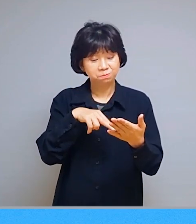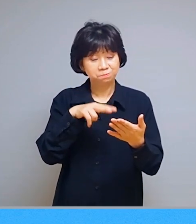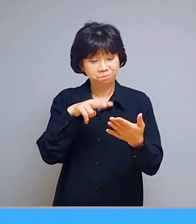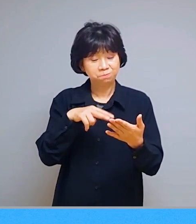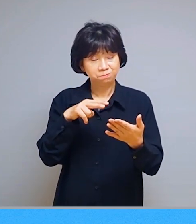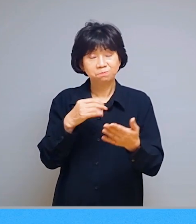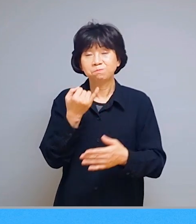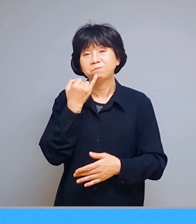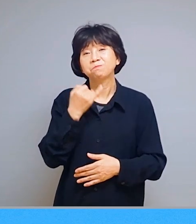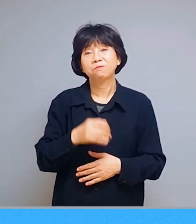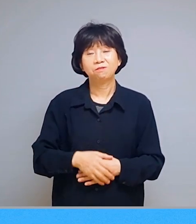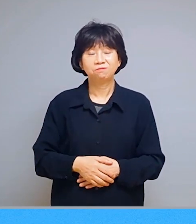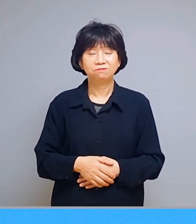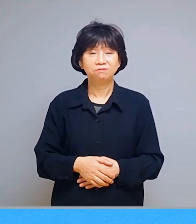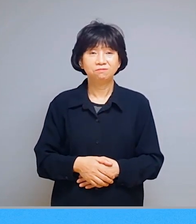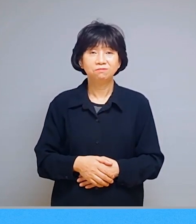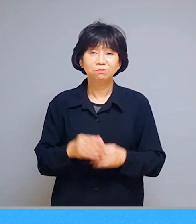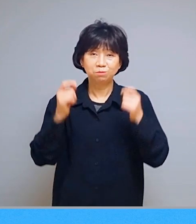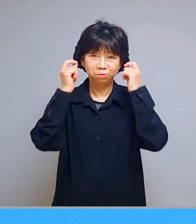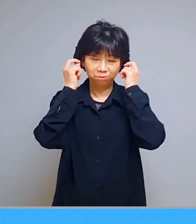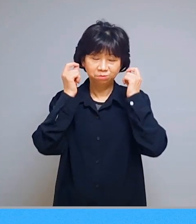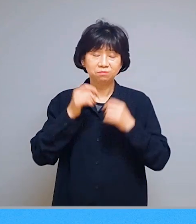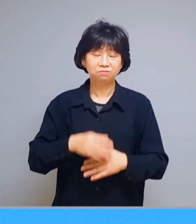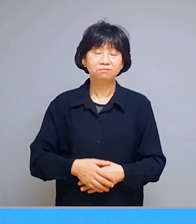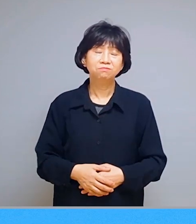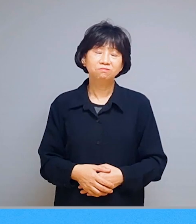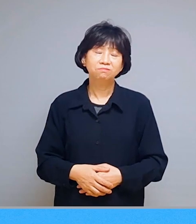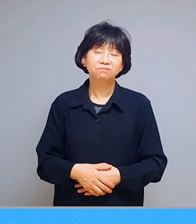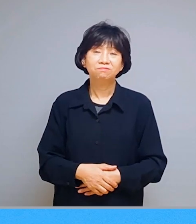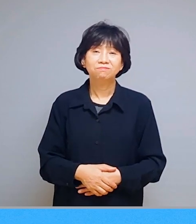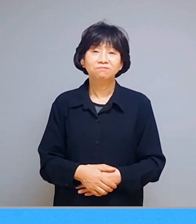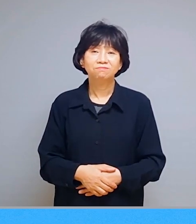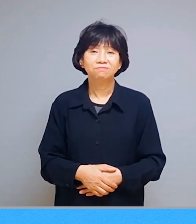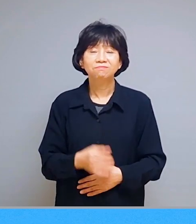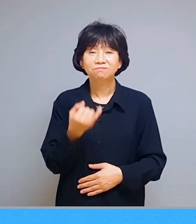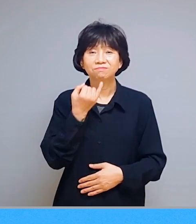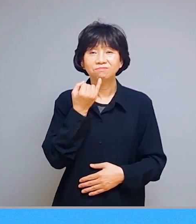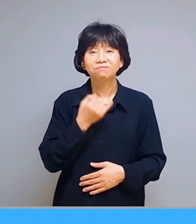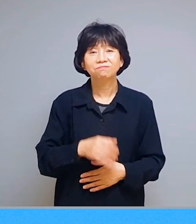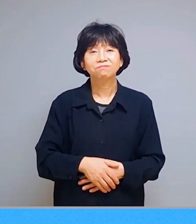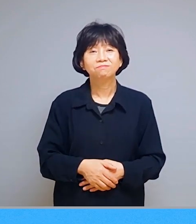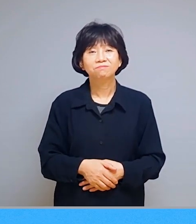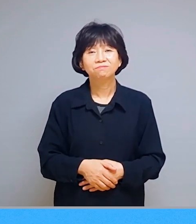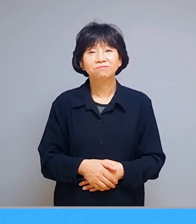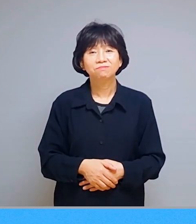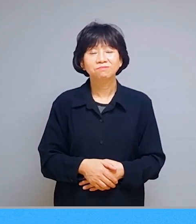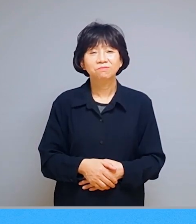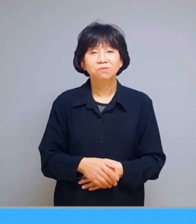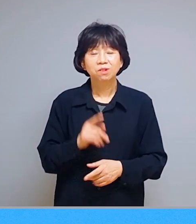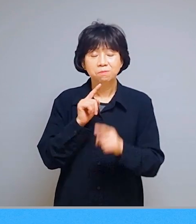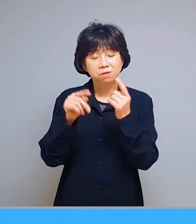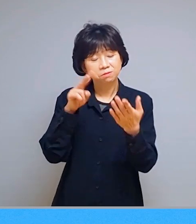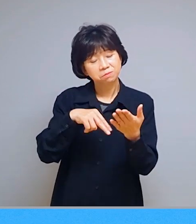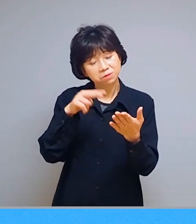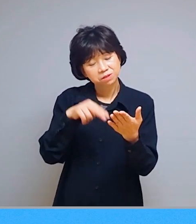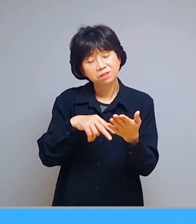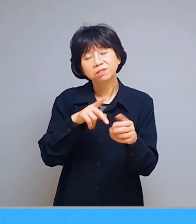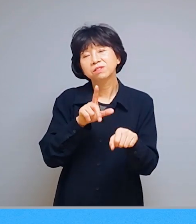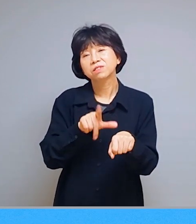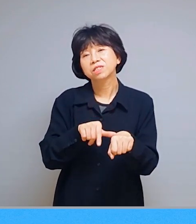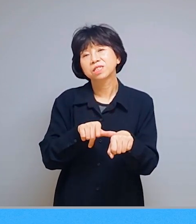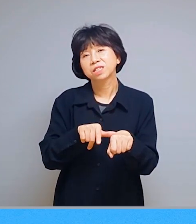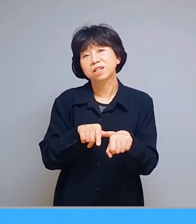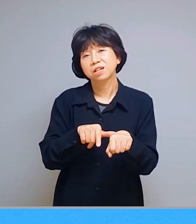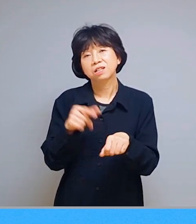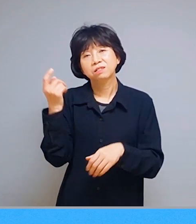거기서는 눈으로 보시든지 아니면 귀로 들으시든지 그렇죠? 어쨌든 말씀을 읽는 시간,